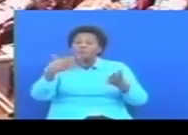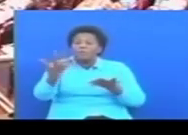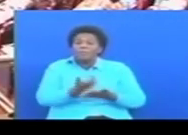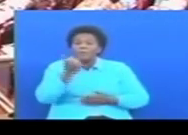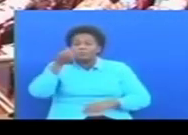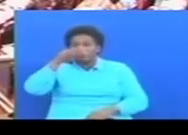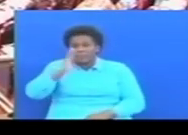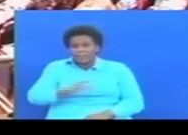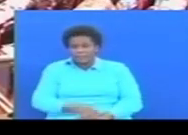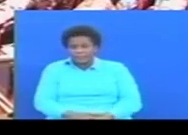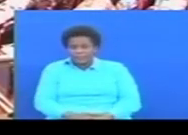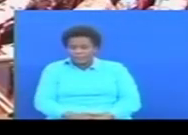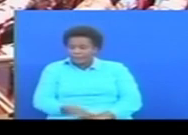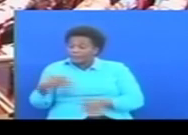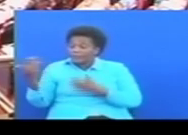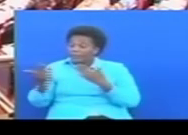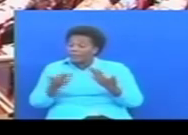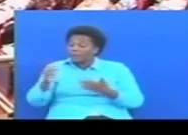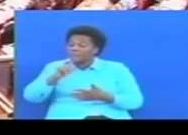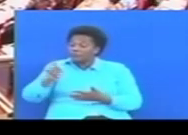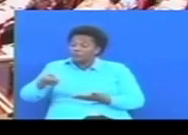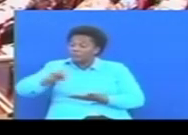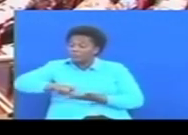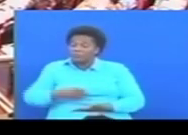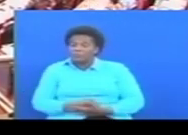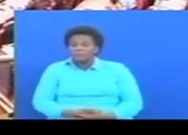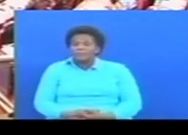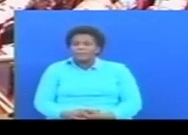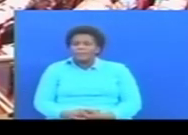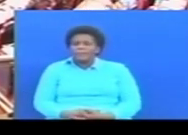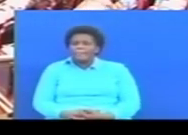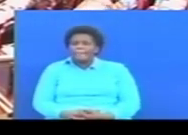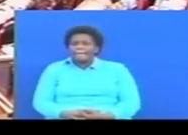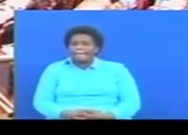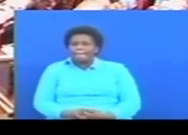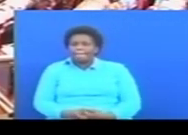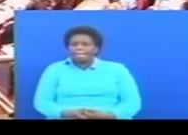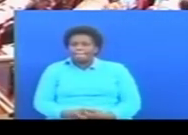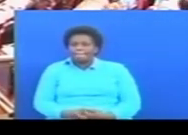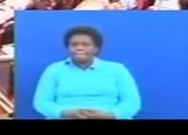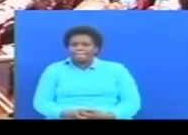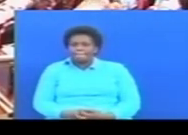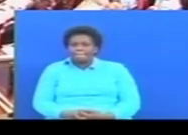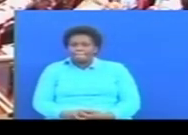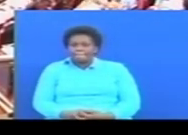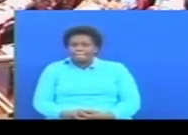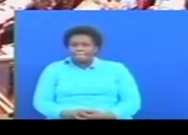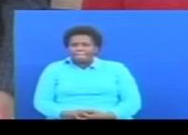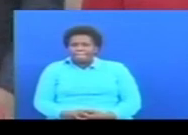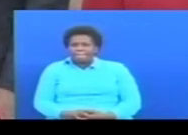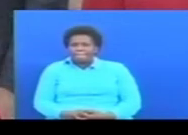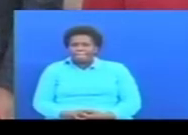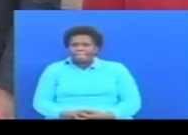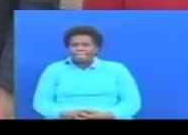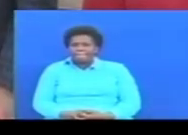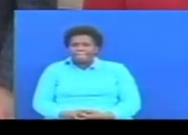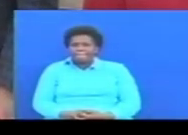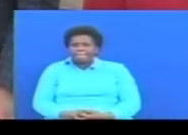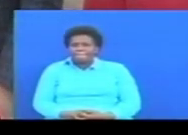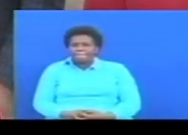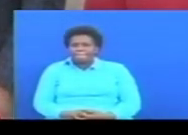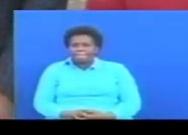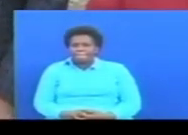Mheshimiwa Zuberi Mohamed Kuchauka, swali la nyongeza. Asante Mheshimiwa Naibu Spika kwa majibu mazuri ya